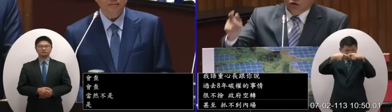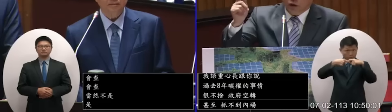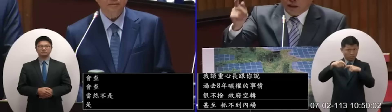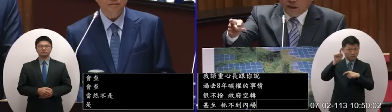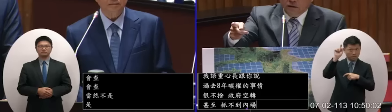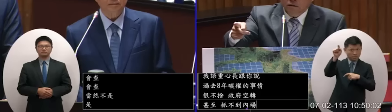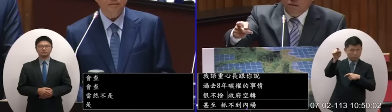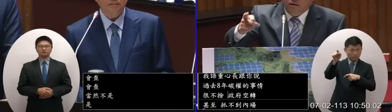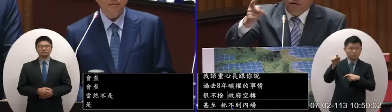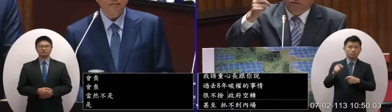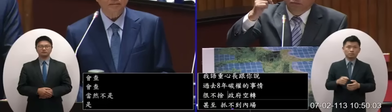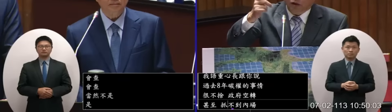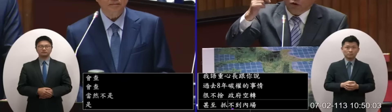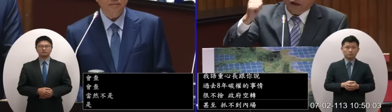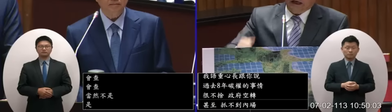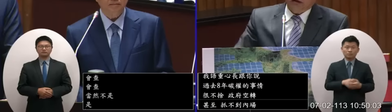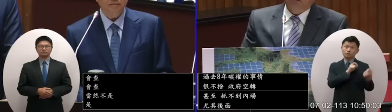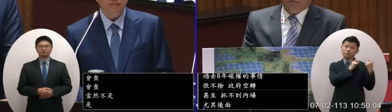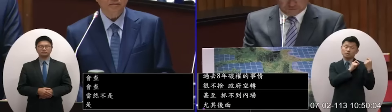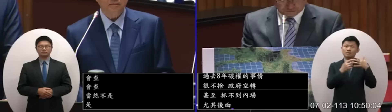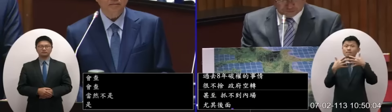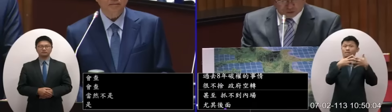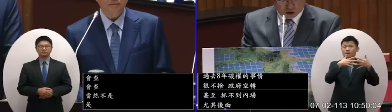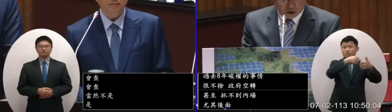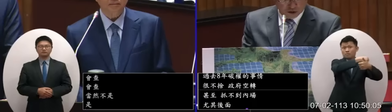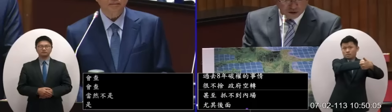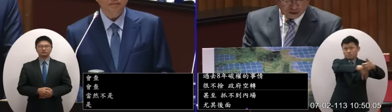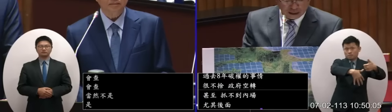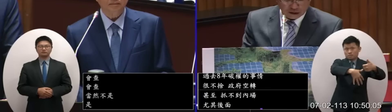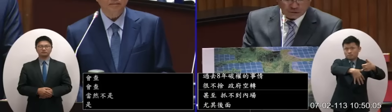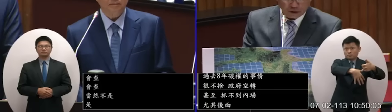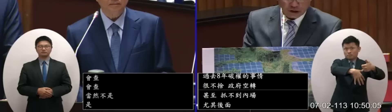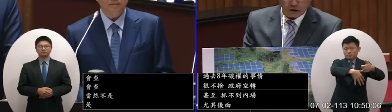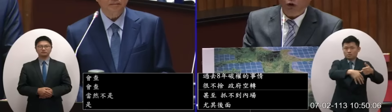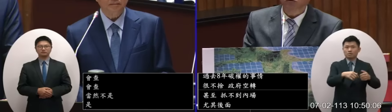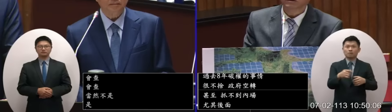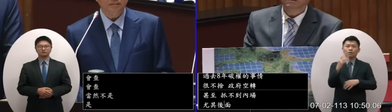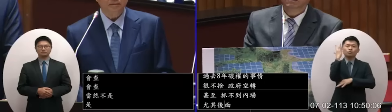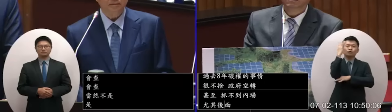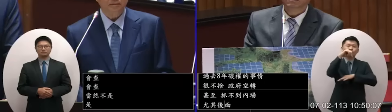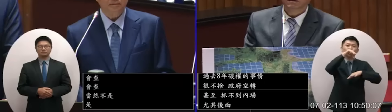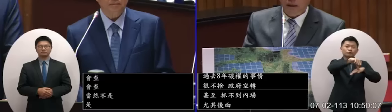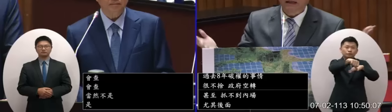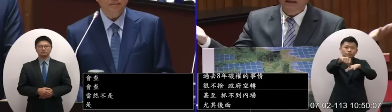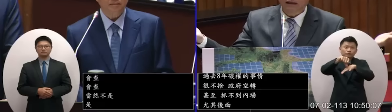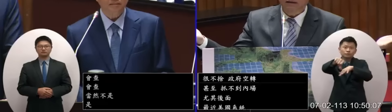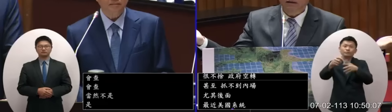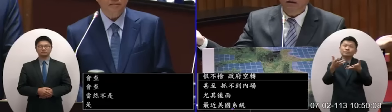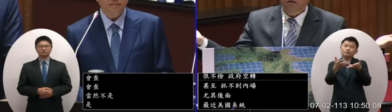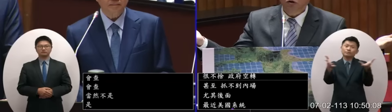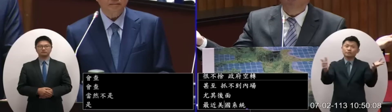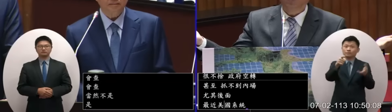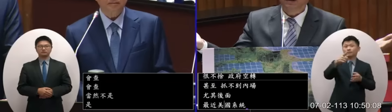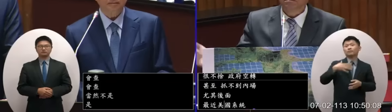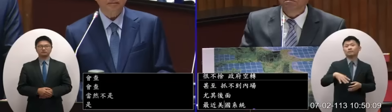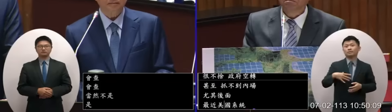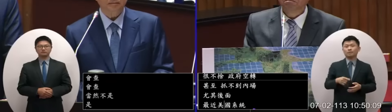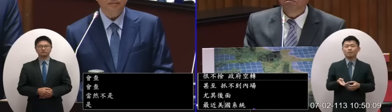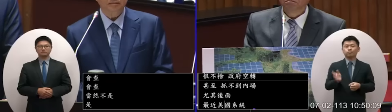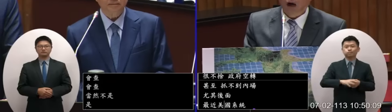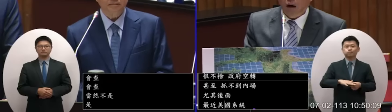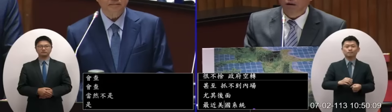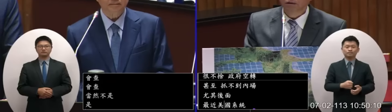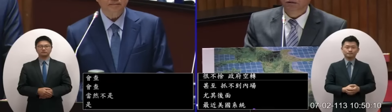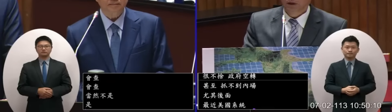最近美国这个系统，哦，大家树啊种一大堆，你嘛知啊，过呀，